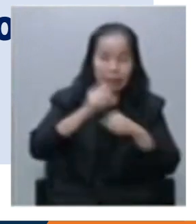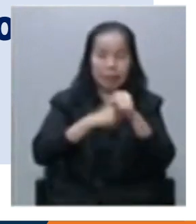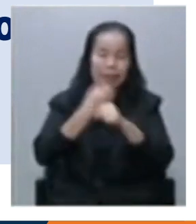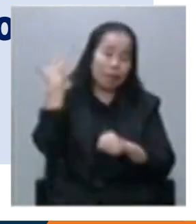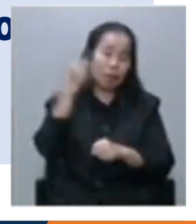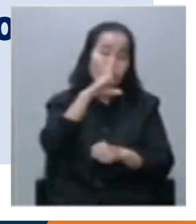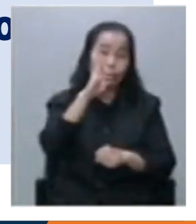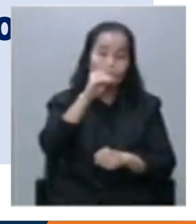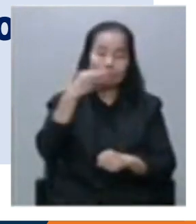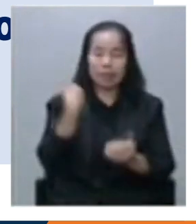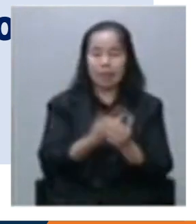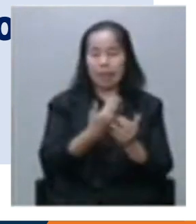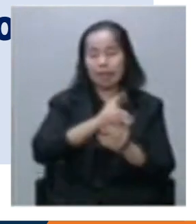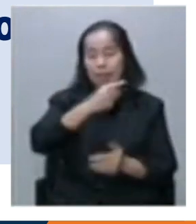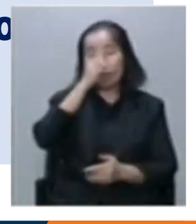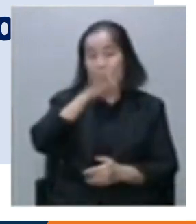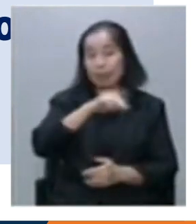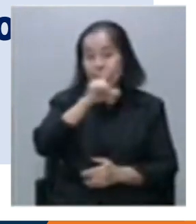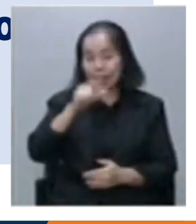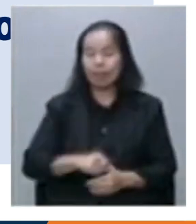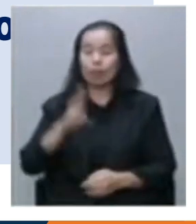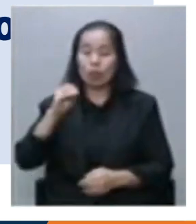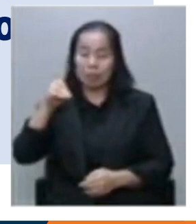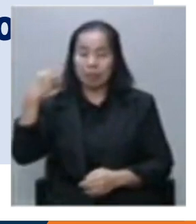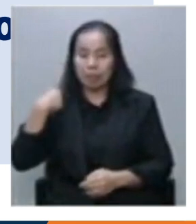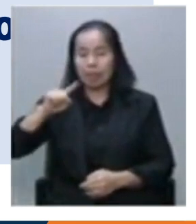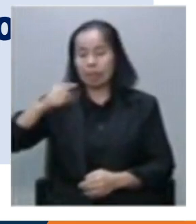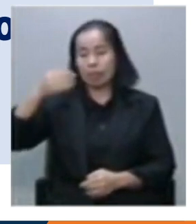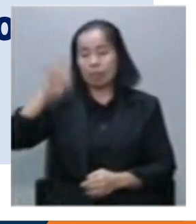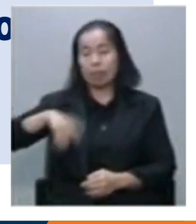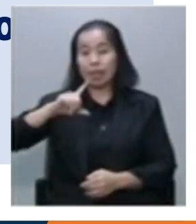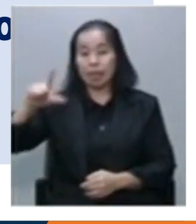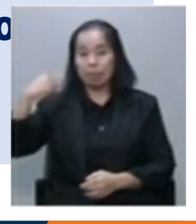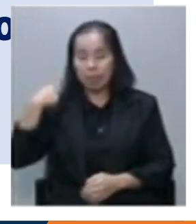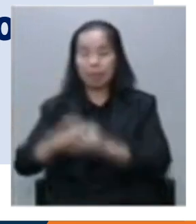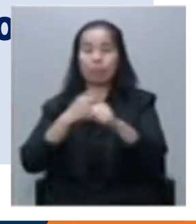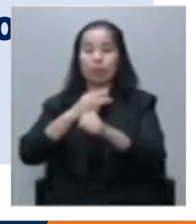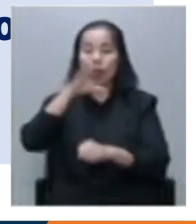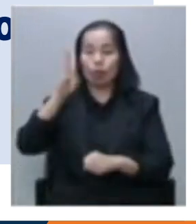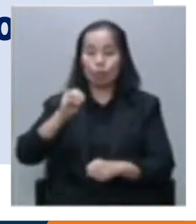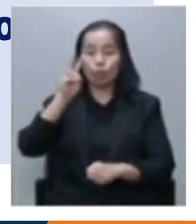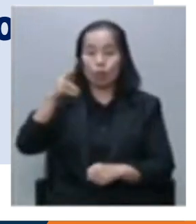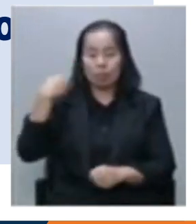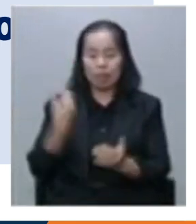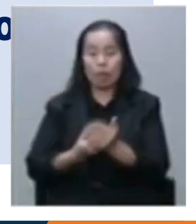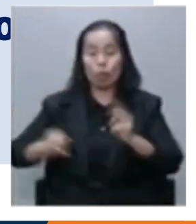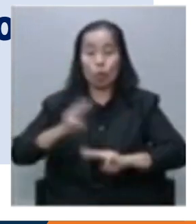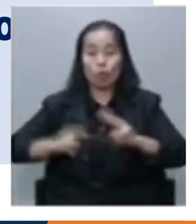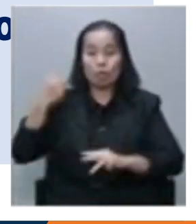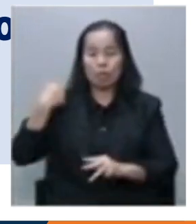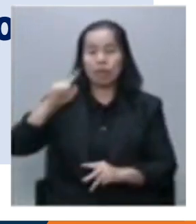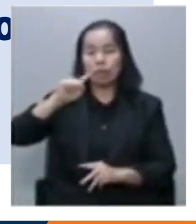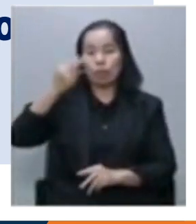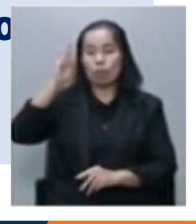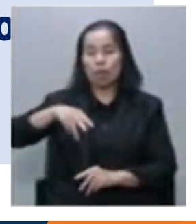19,000 กว่าล้านบาทปี2561 18,000 กว่าล้านบาทปี2562 16,000 กว่า